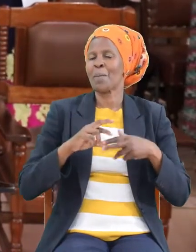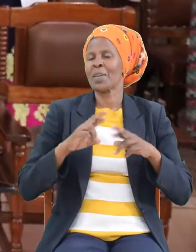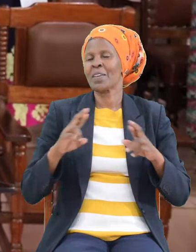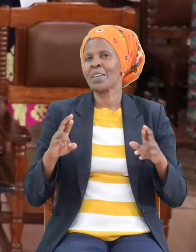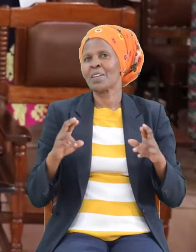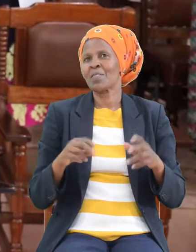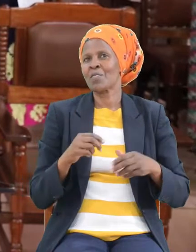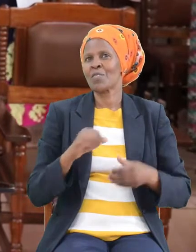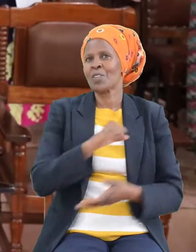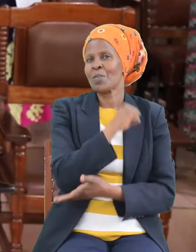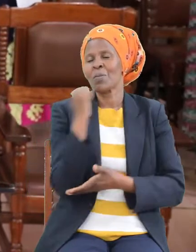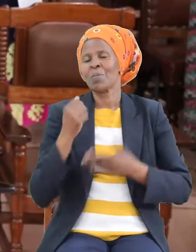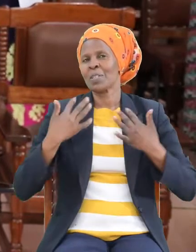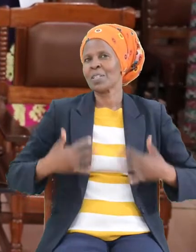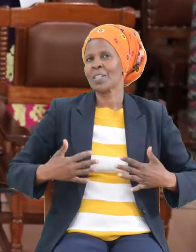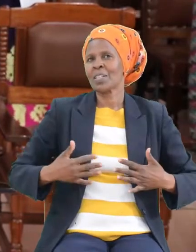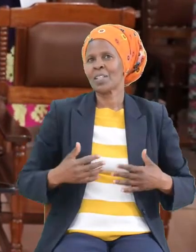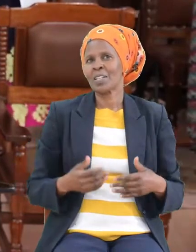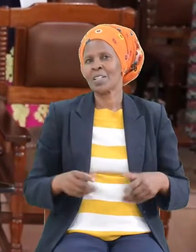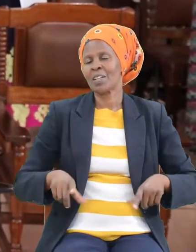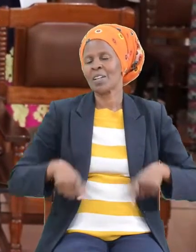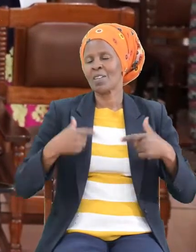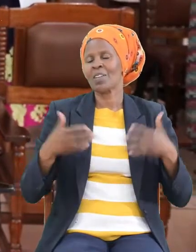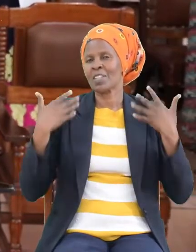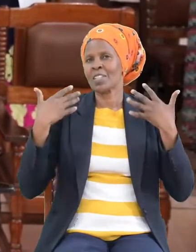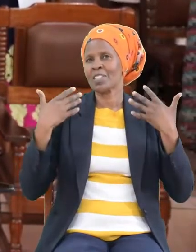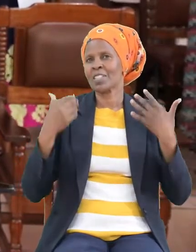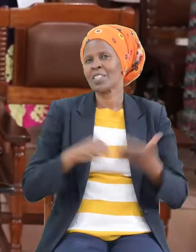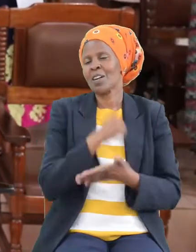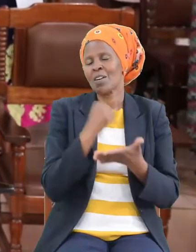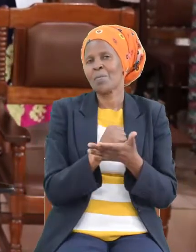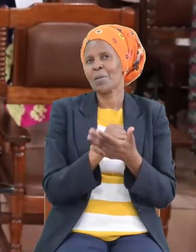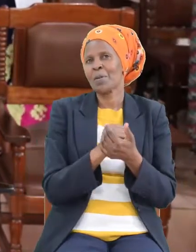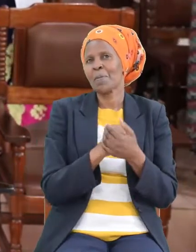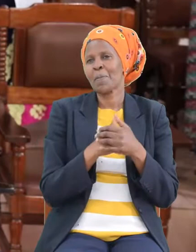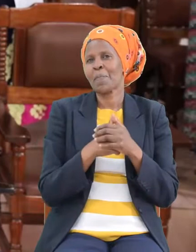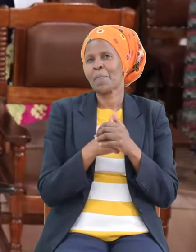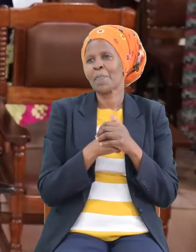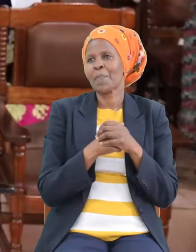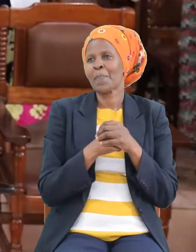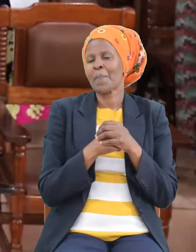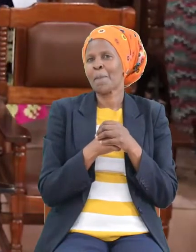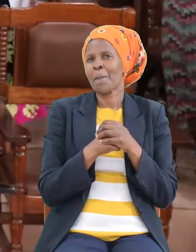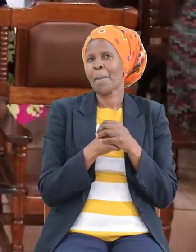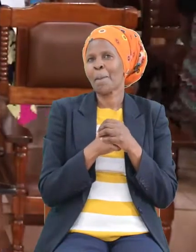dhambi, ulio kwa mwili na uzima wa milele. Amina.